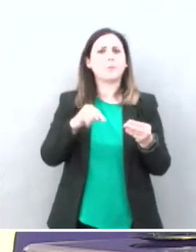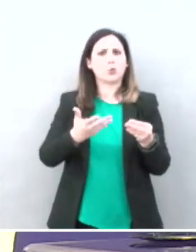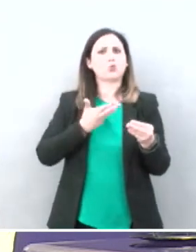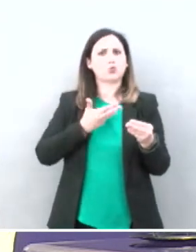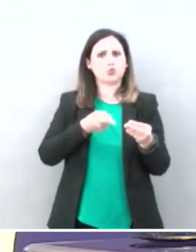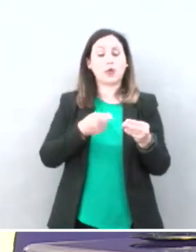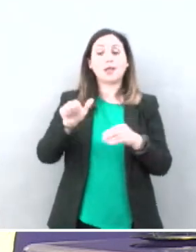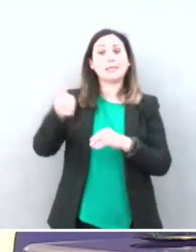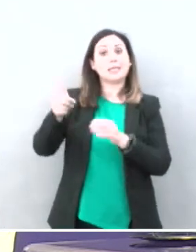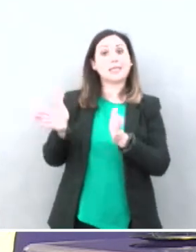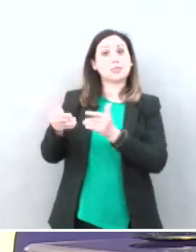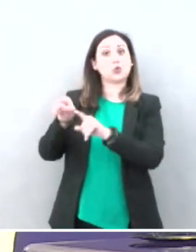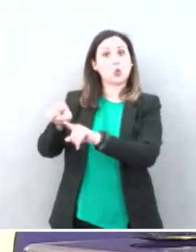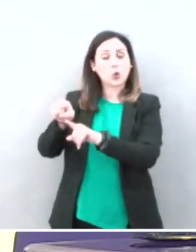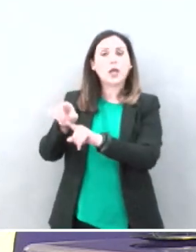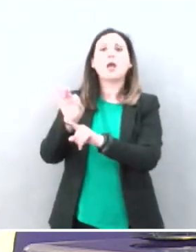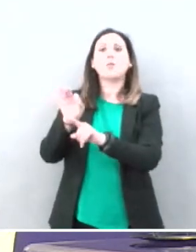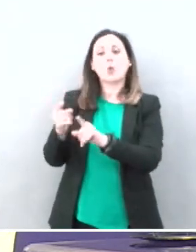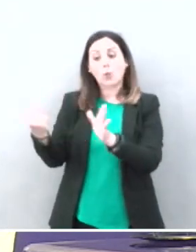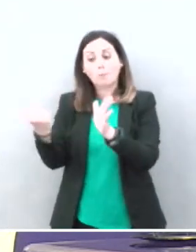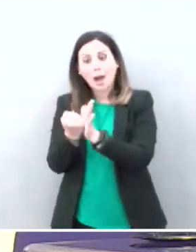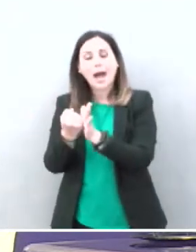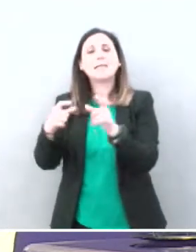la direzione che si occupa dei marchi e brevetti,